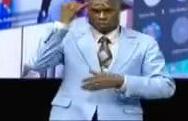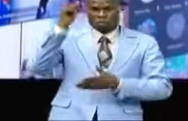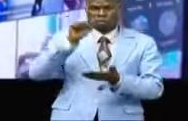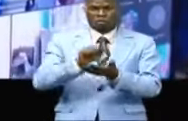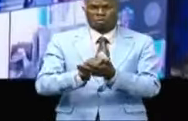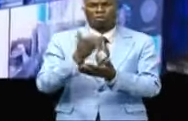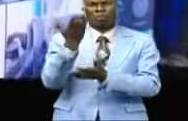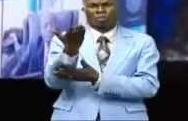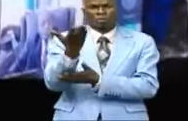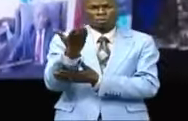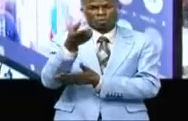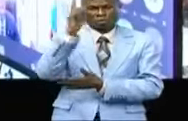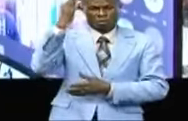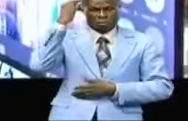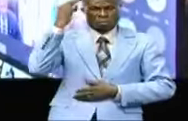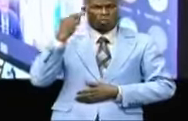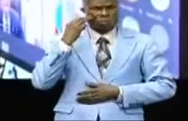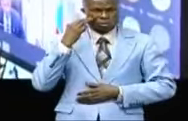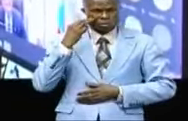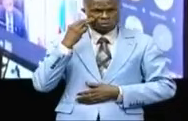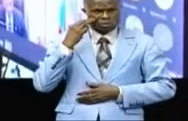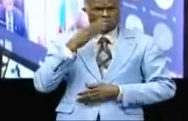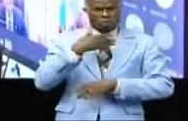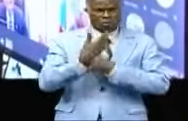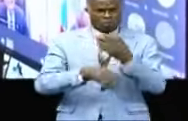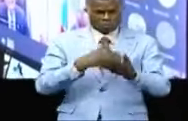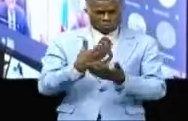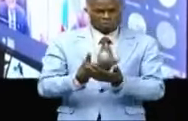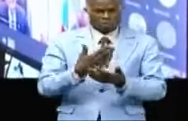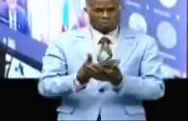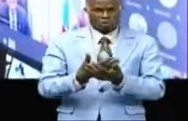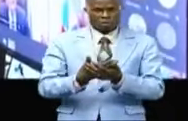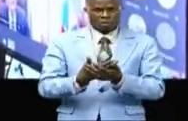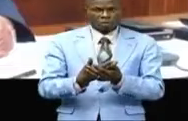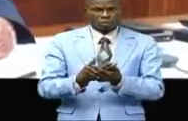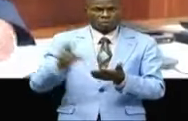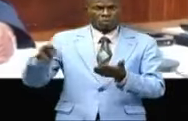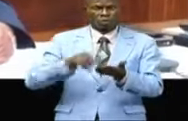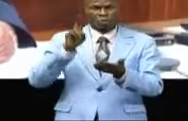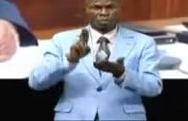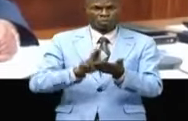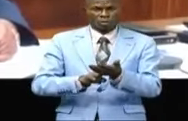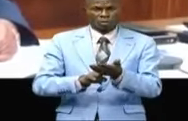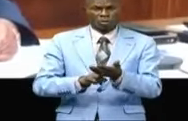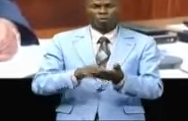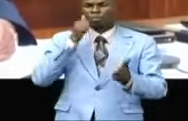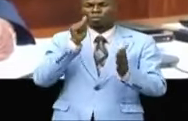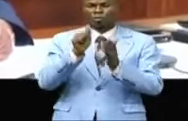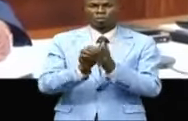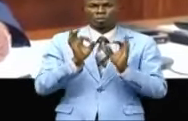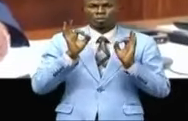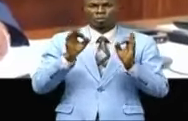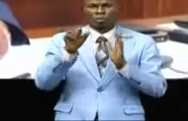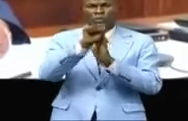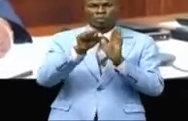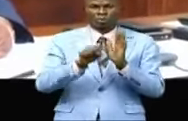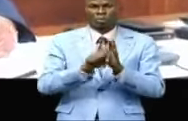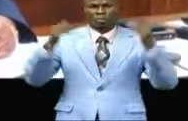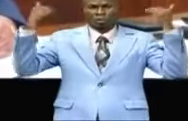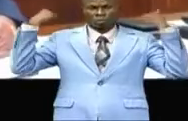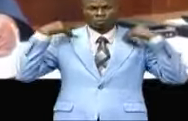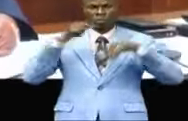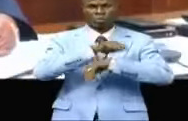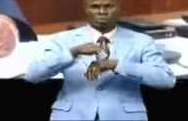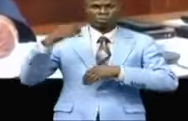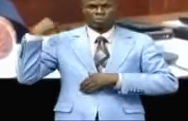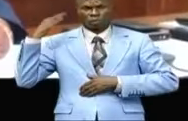a demandé au Premier ministre de faire diligence pour procéder à la signature de nouveaux décrets relatifs au statut de mandataire,